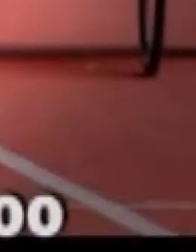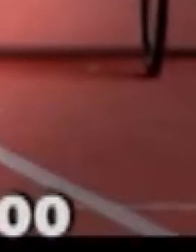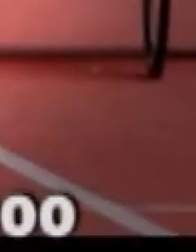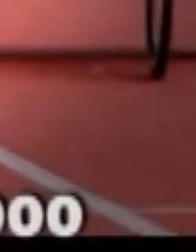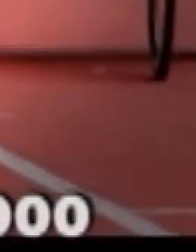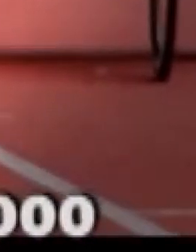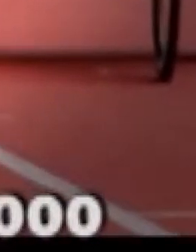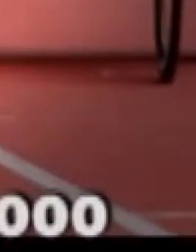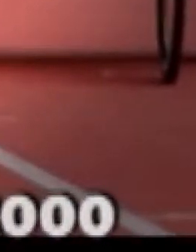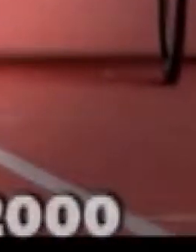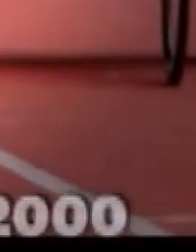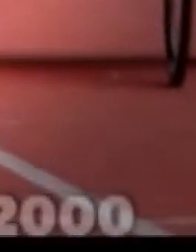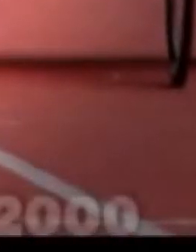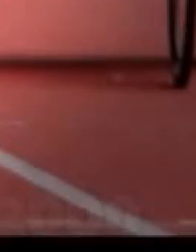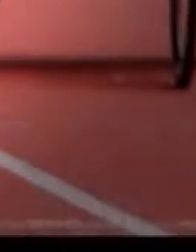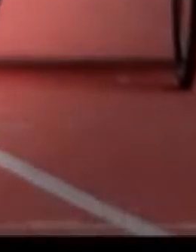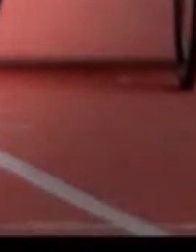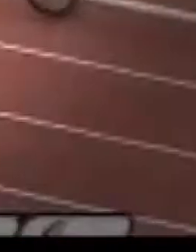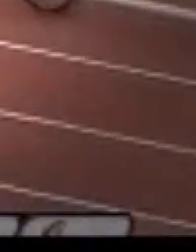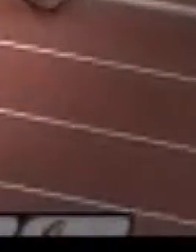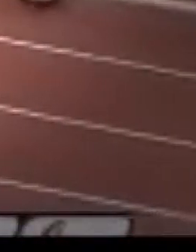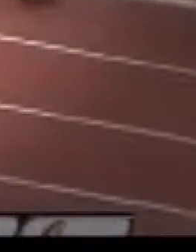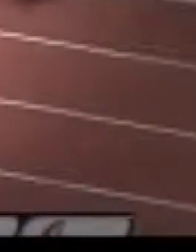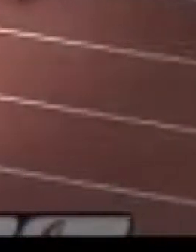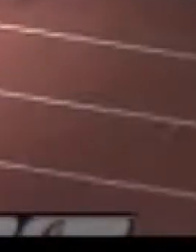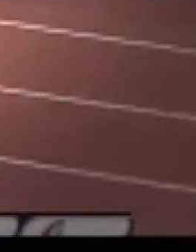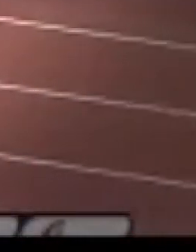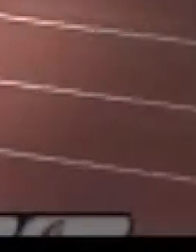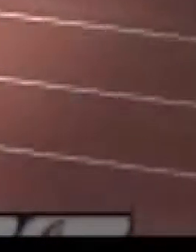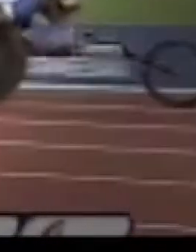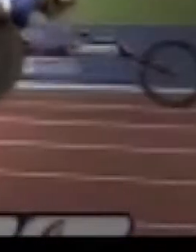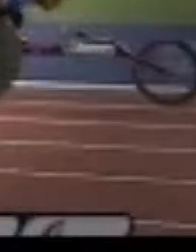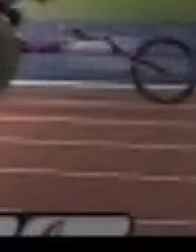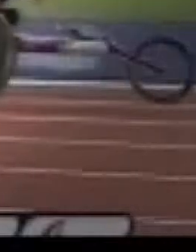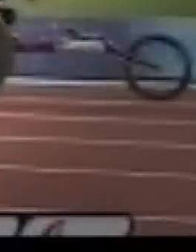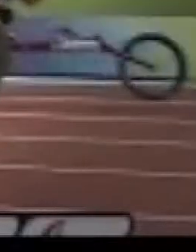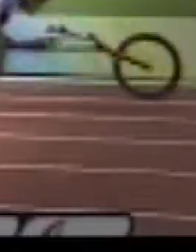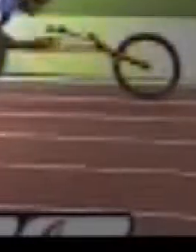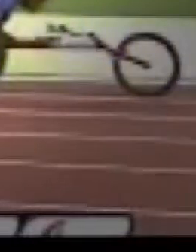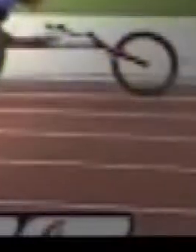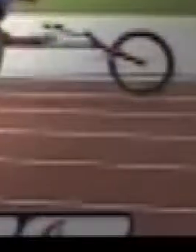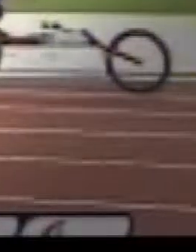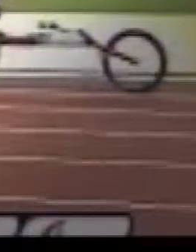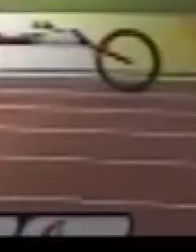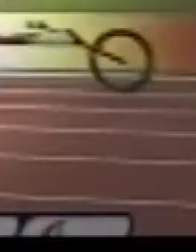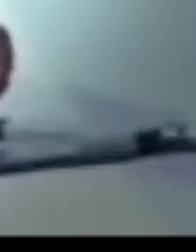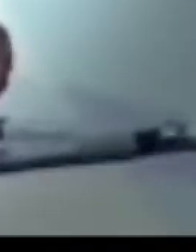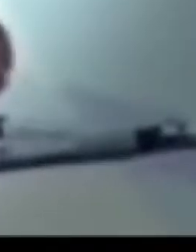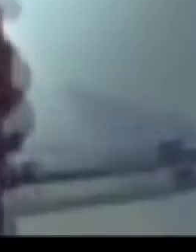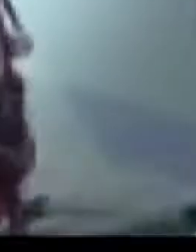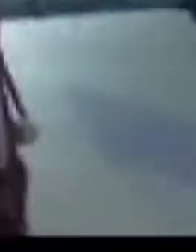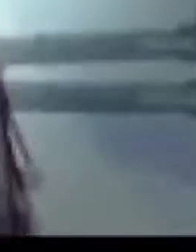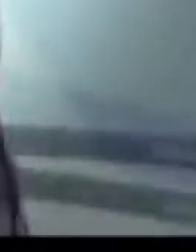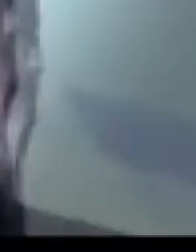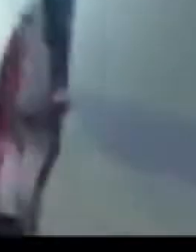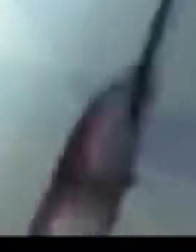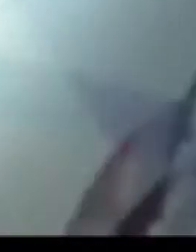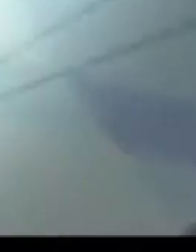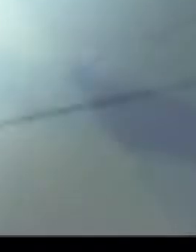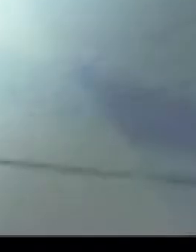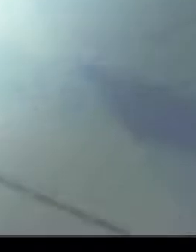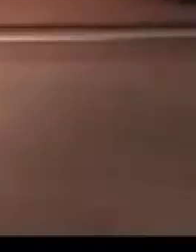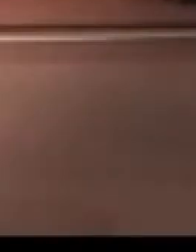หมือนกับซึมออกมานะครับมันเหมือนกับว่าเราเป็นคนพิการคนนึงแล้วแต่เราก็สามารถที่จะนำธงชาติไทยขึ้น